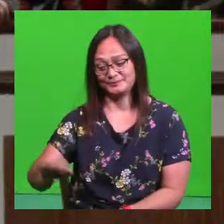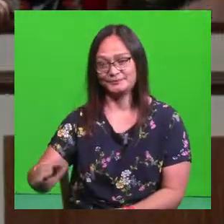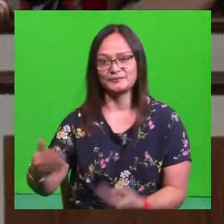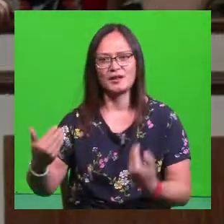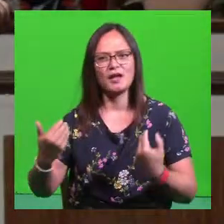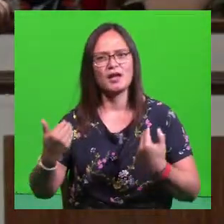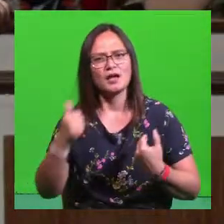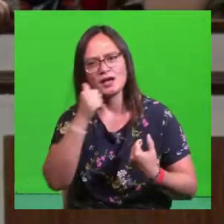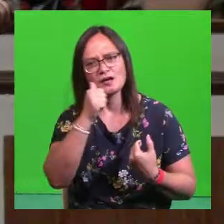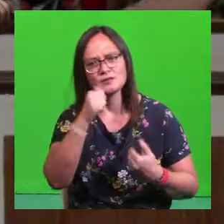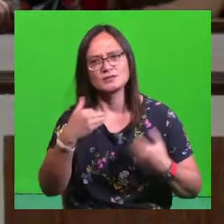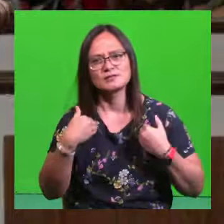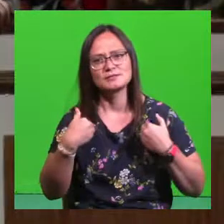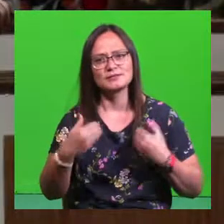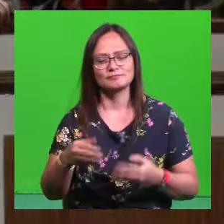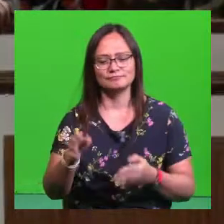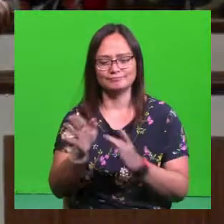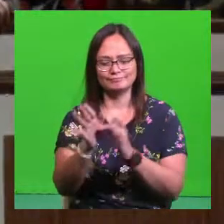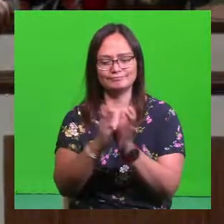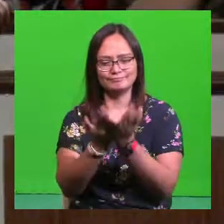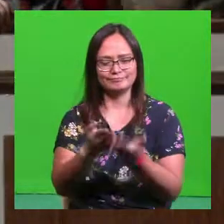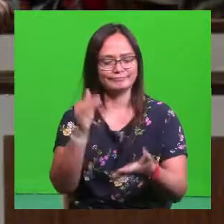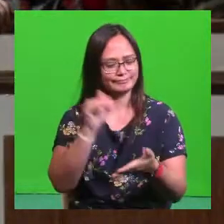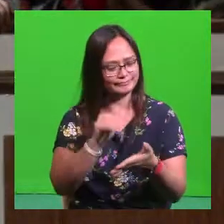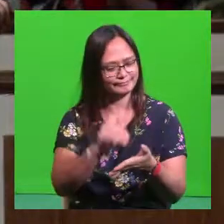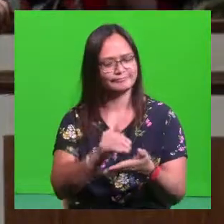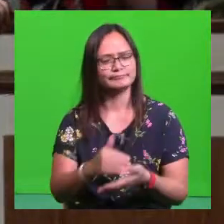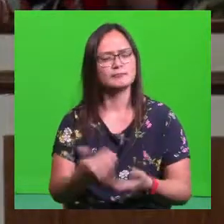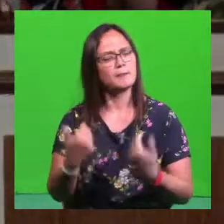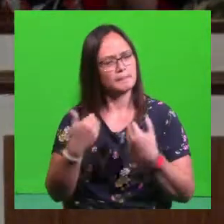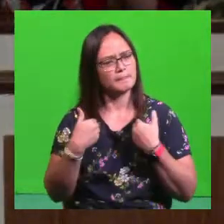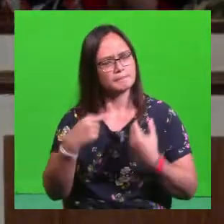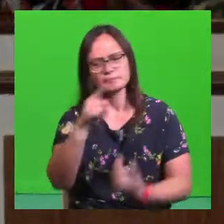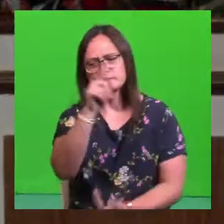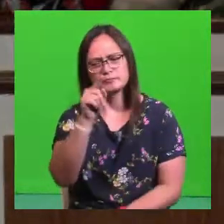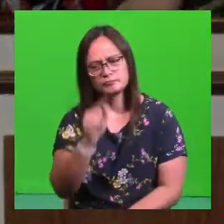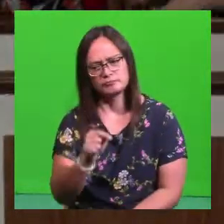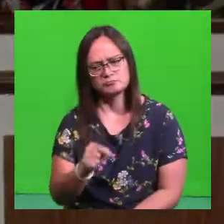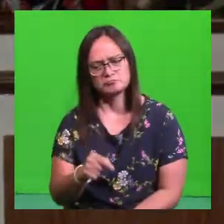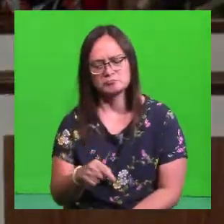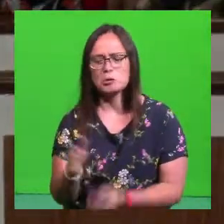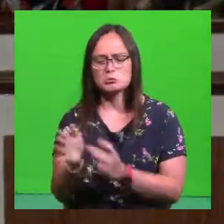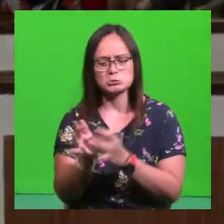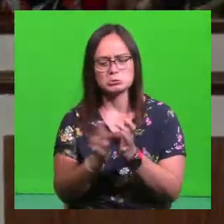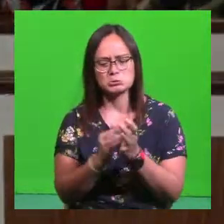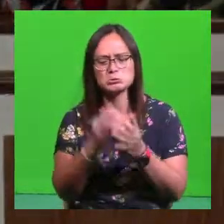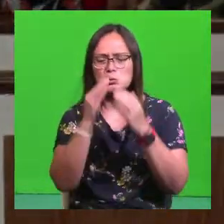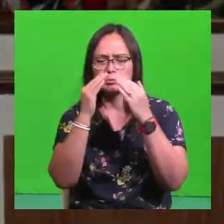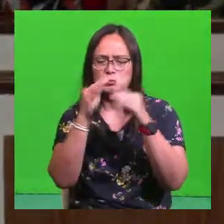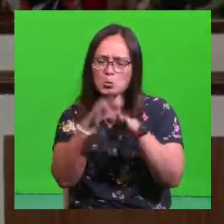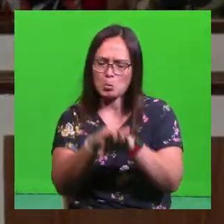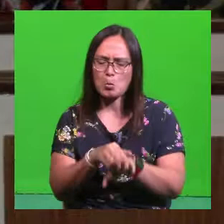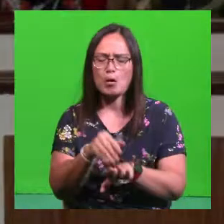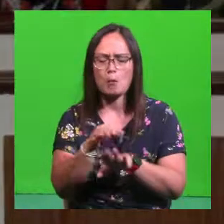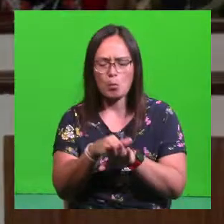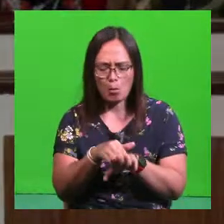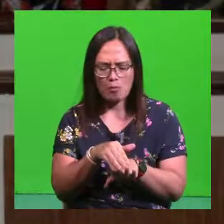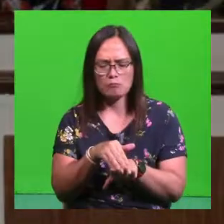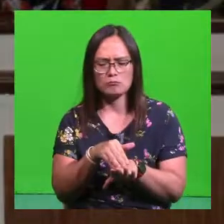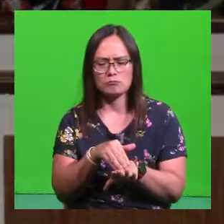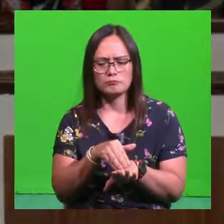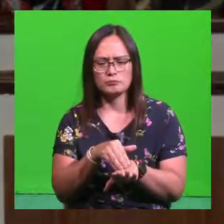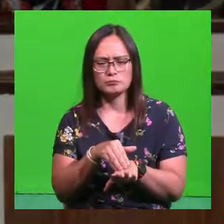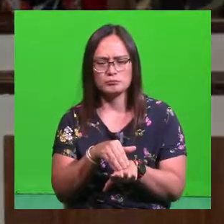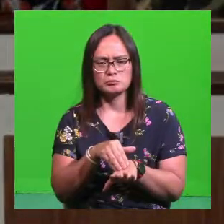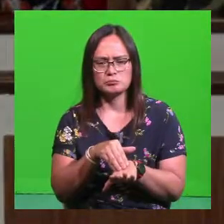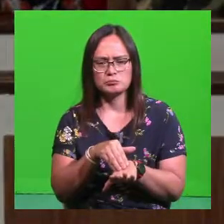mga nagtatanong, kawawa naman si Jesus? Sa tuwi nang ikikwento ang nangyari sa